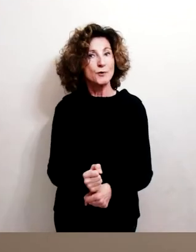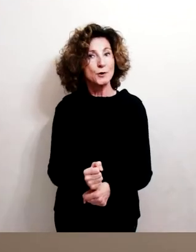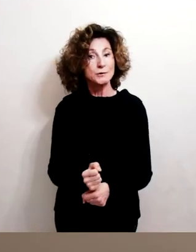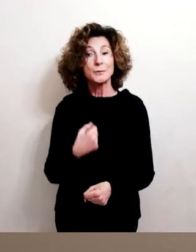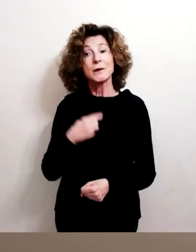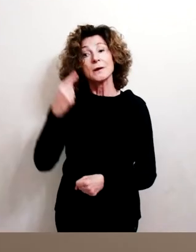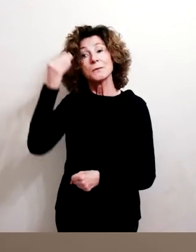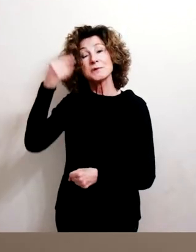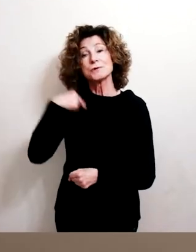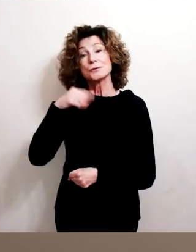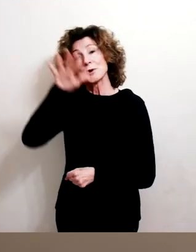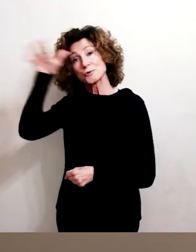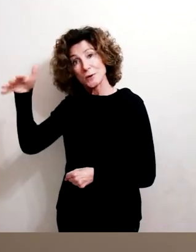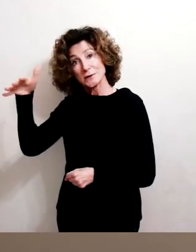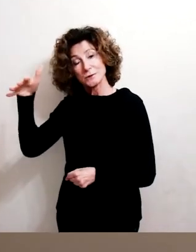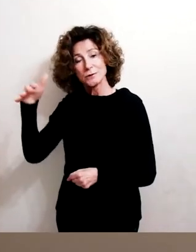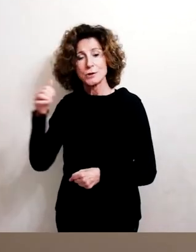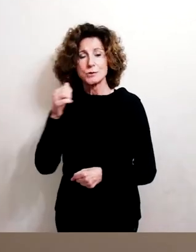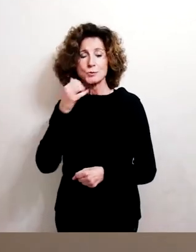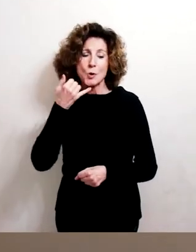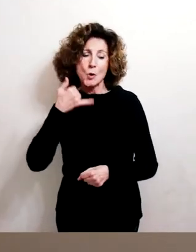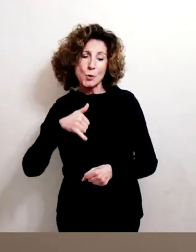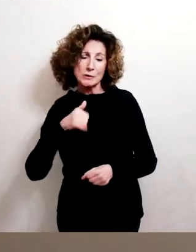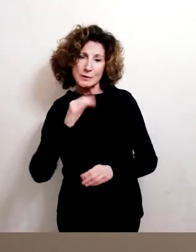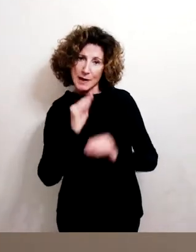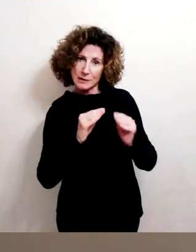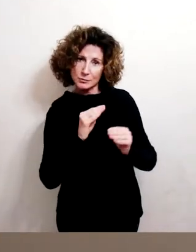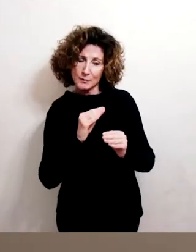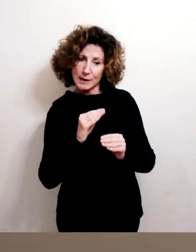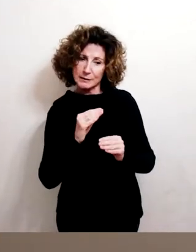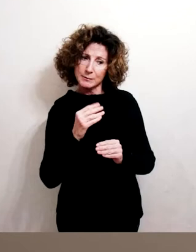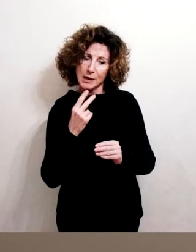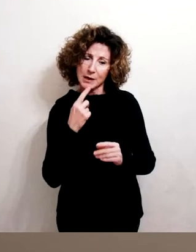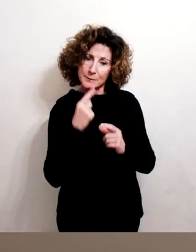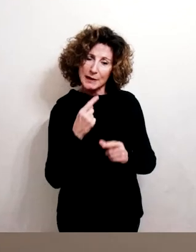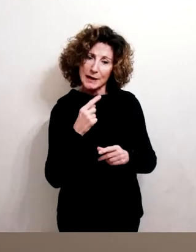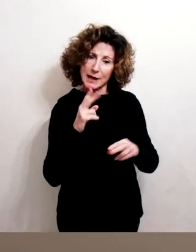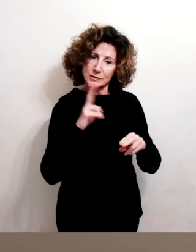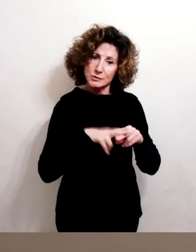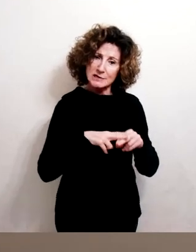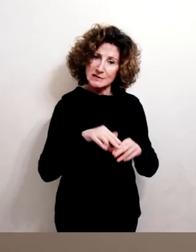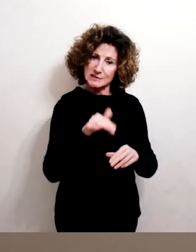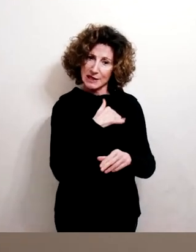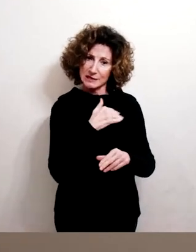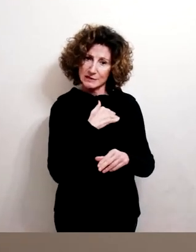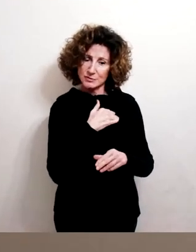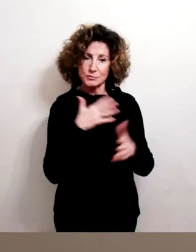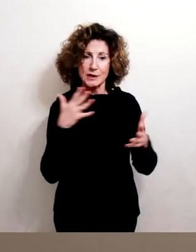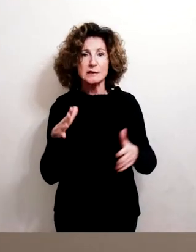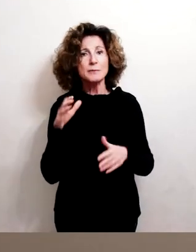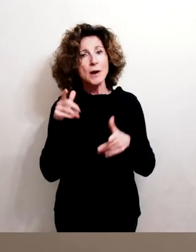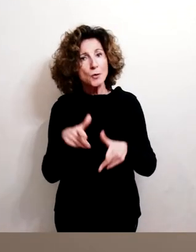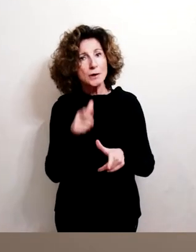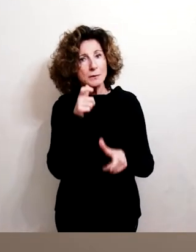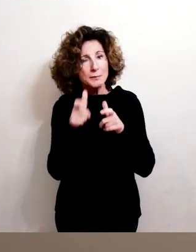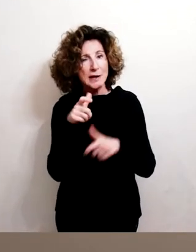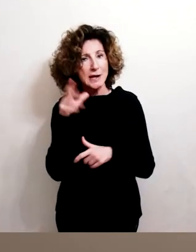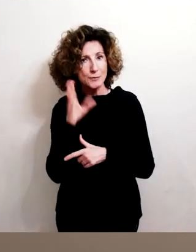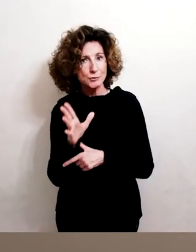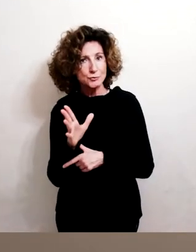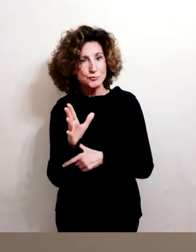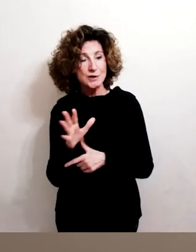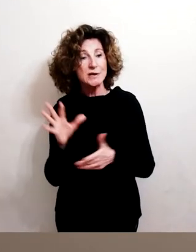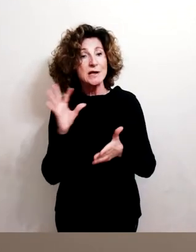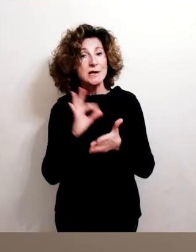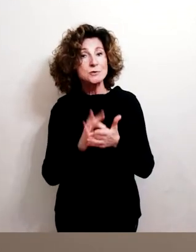antitetico rispetto al nostro domanda abbiamo parlato degli assistenti dei ragazzi parliamo degli insegnanti cosa deve fare l'insegnante